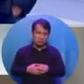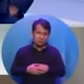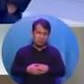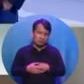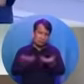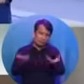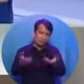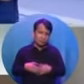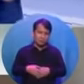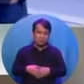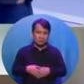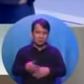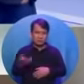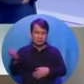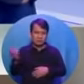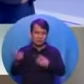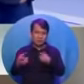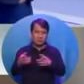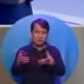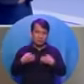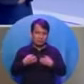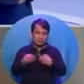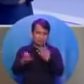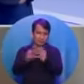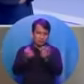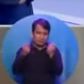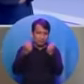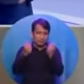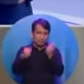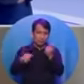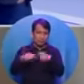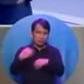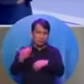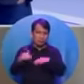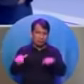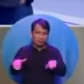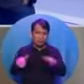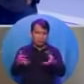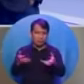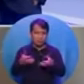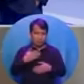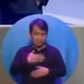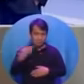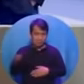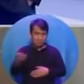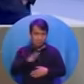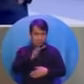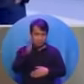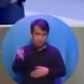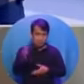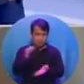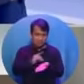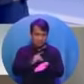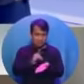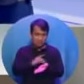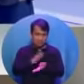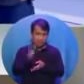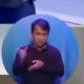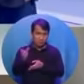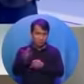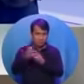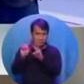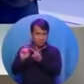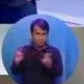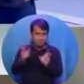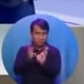ano po, ay, gusto ko lang po talaga, sir, ay, ayoko po, sir, makakulong, ay, malito po yung anak ko, ay. Kaya nga, willing ka ba magpagamot, ipapagamot ka namin,